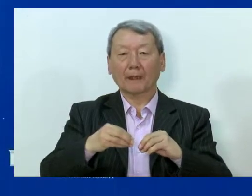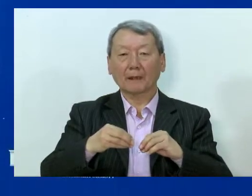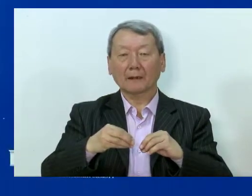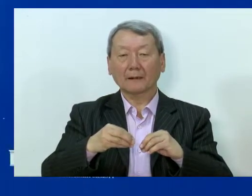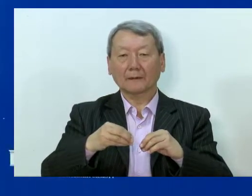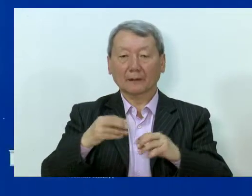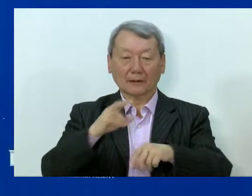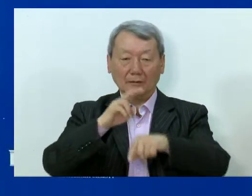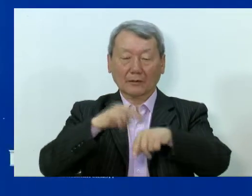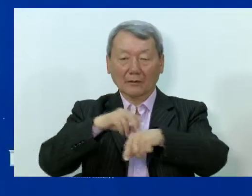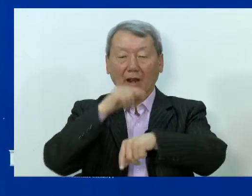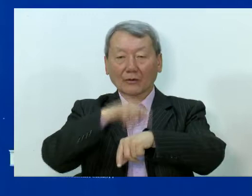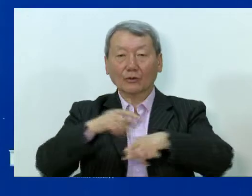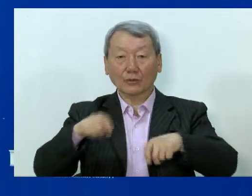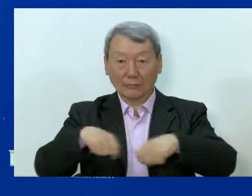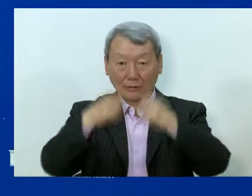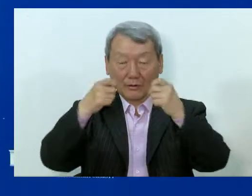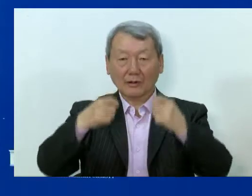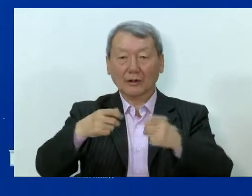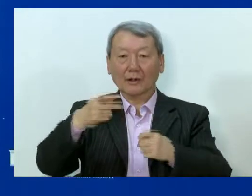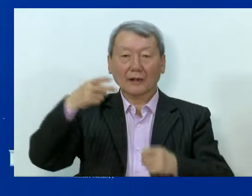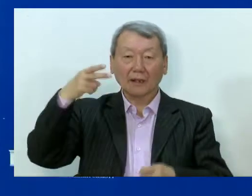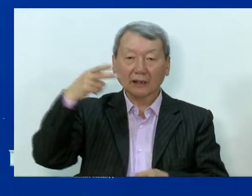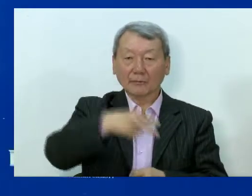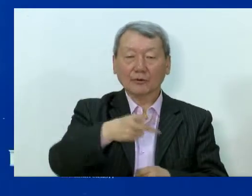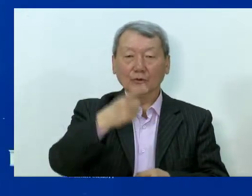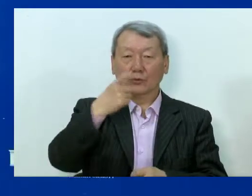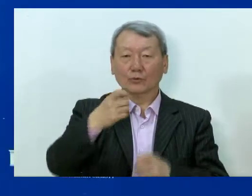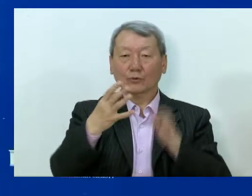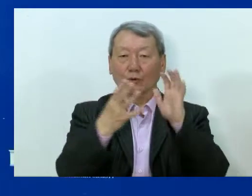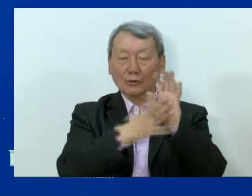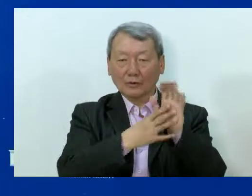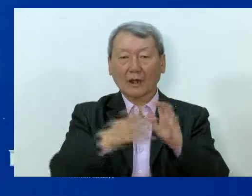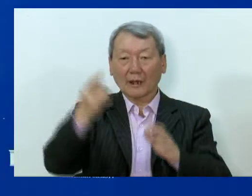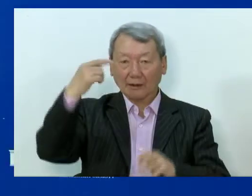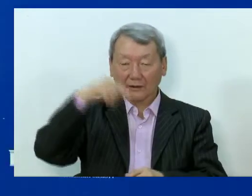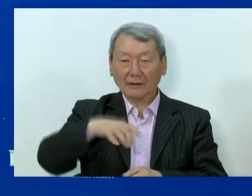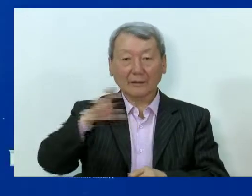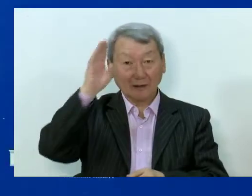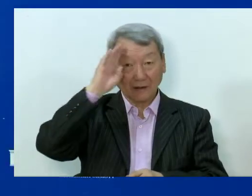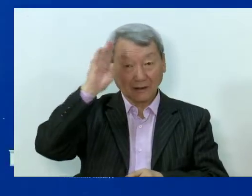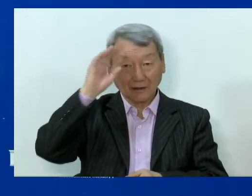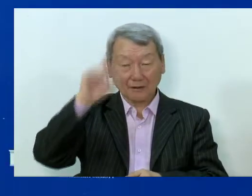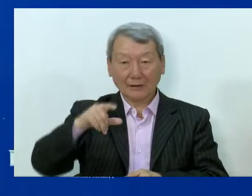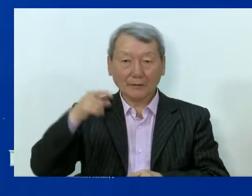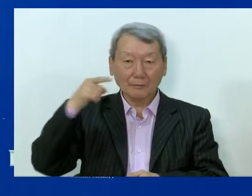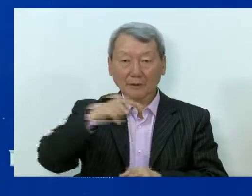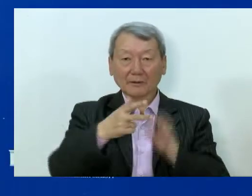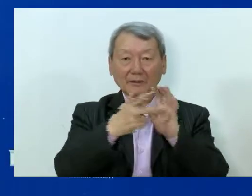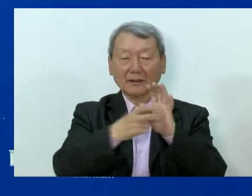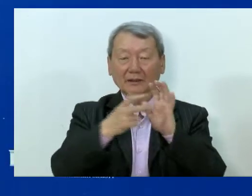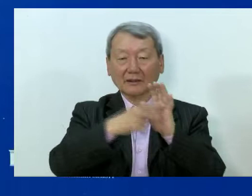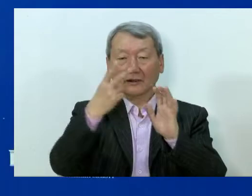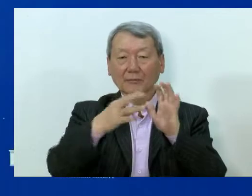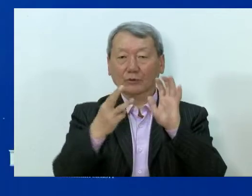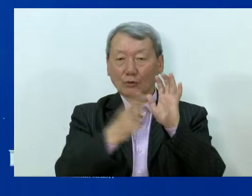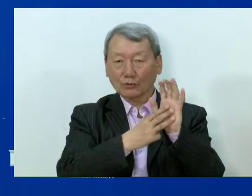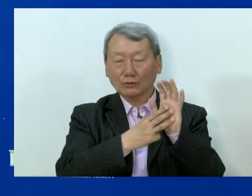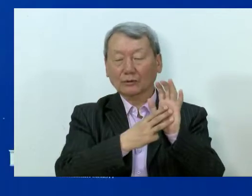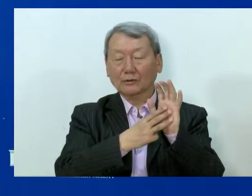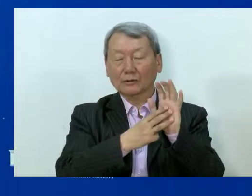комендантский сапфир этими талантами или коктейль берется из дерматолог